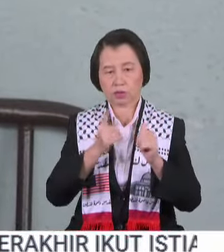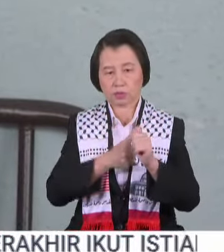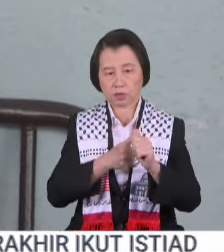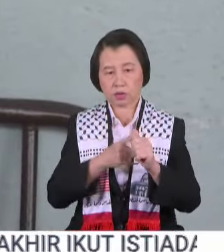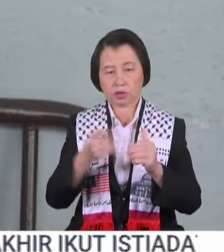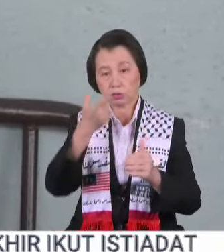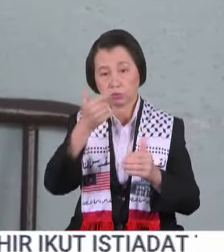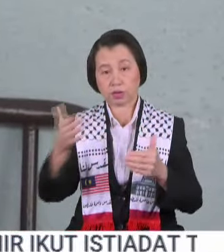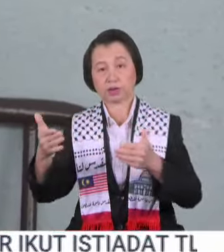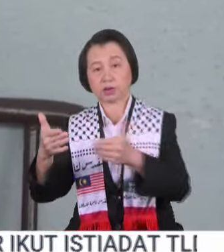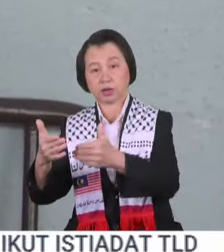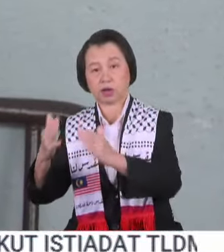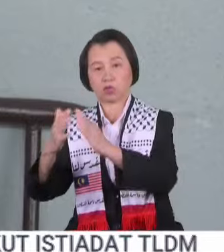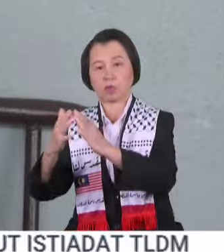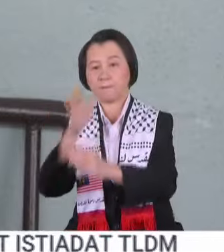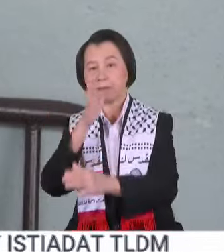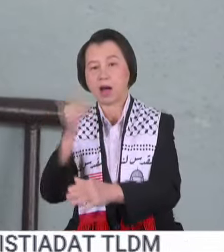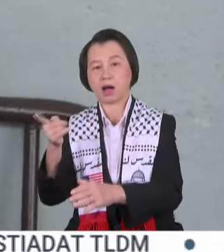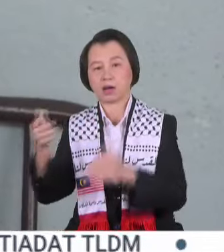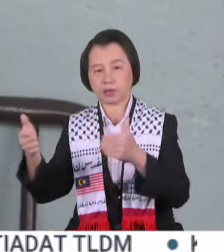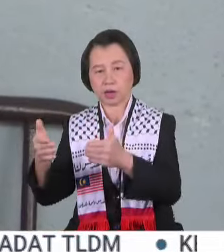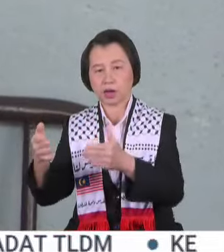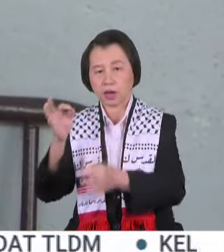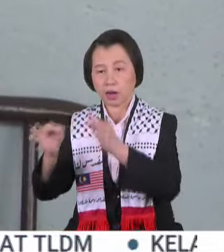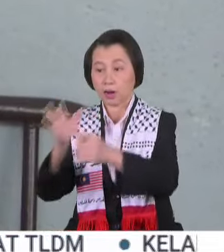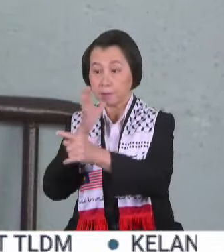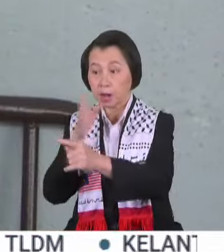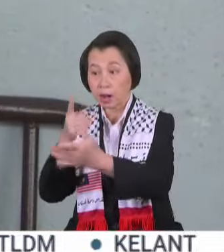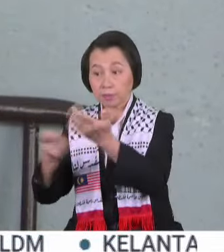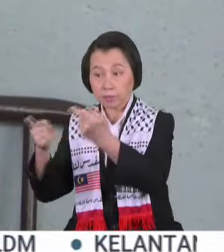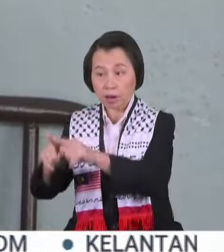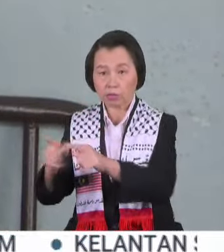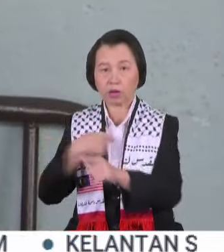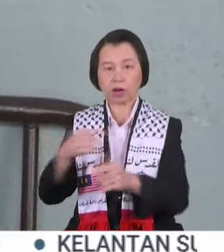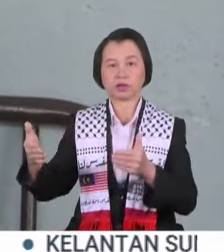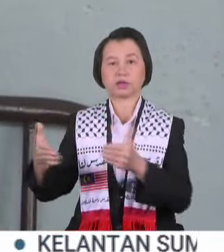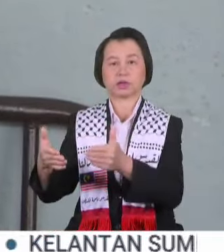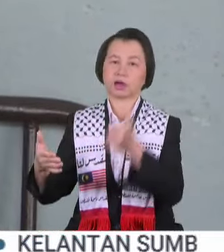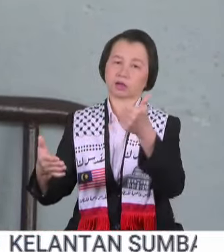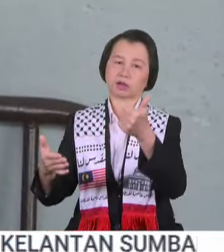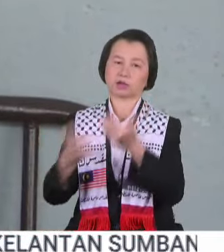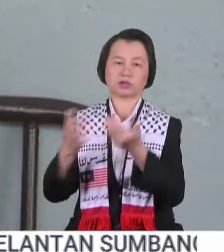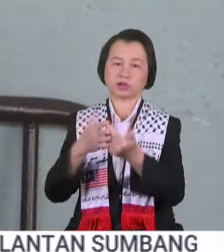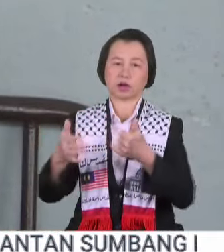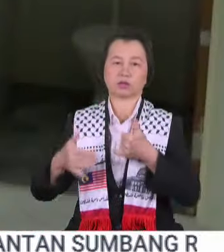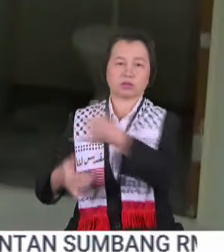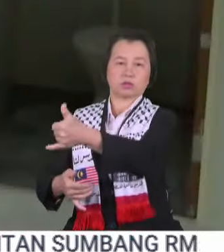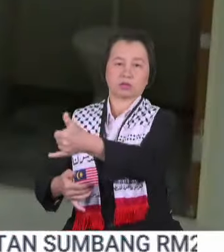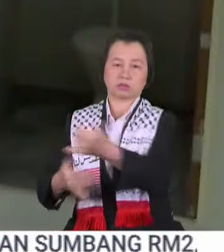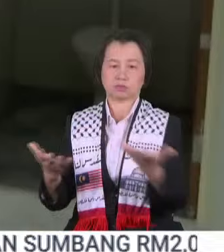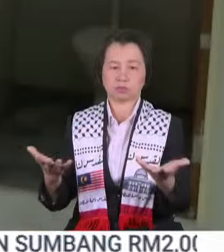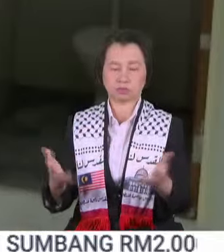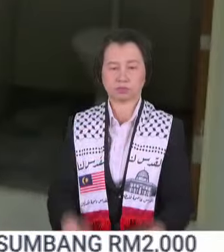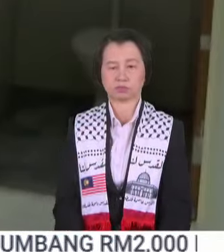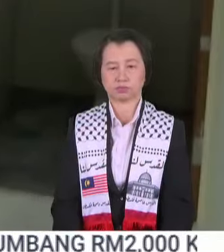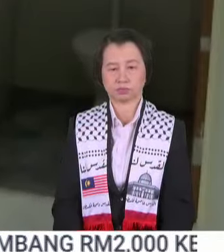Berdekatan dengan rumah mak. Kira apa-apa jadi saya nak tengok mak ke apa semua.